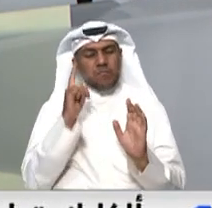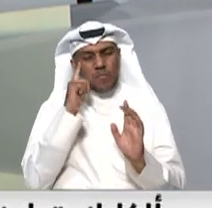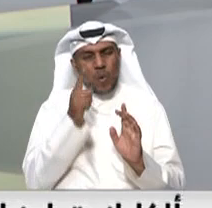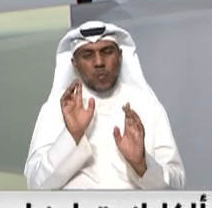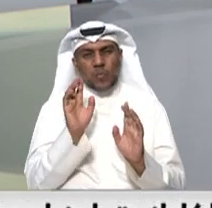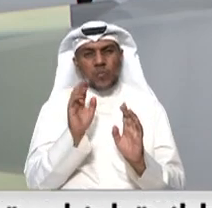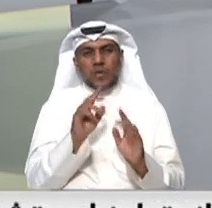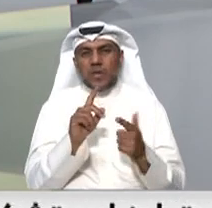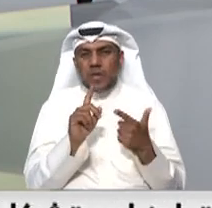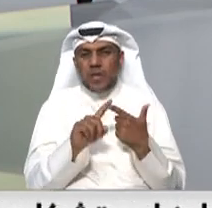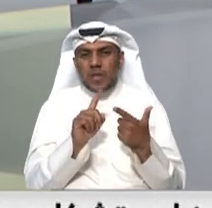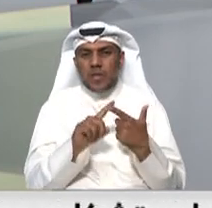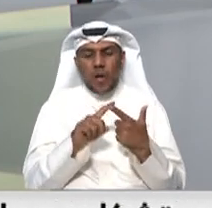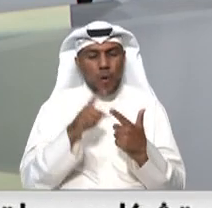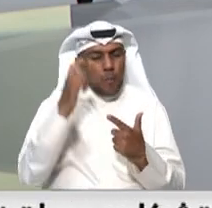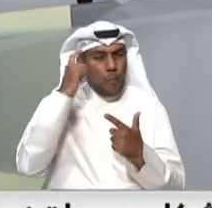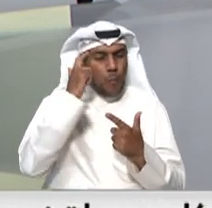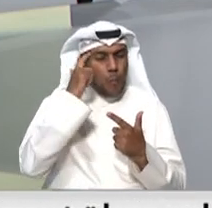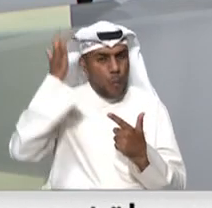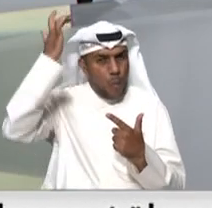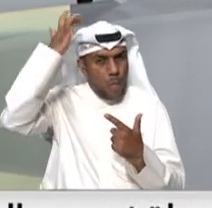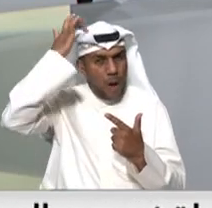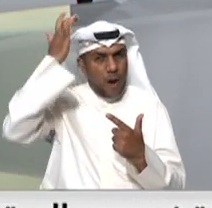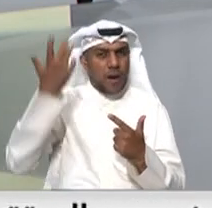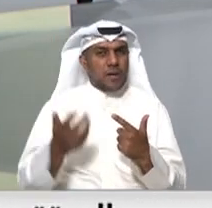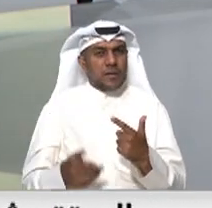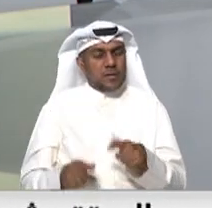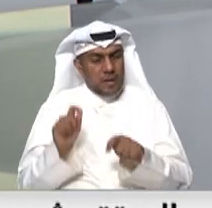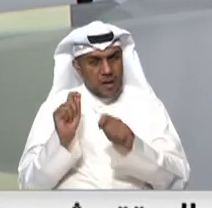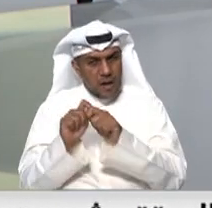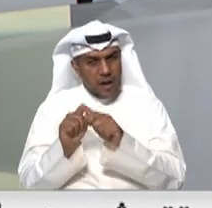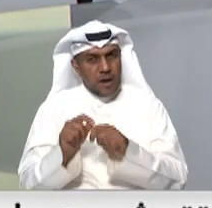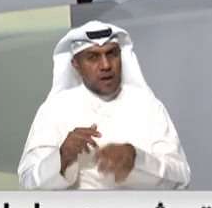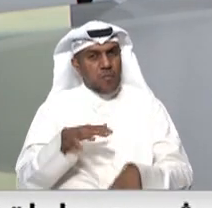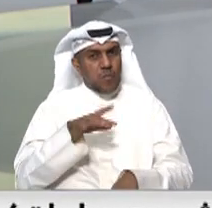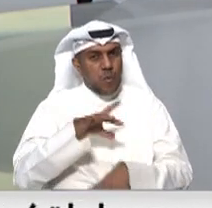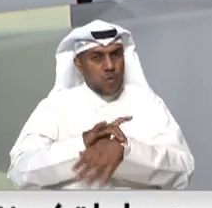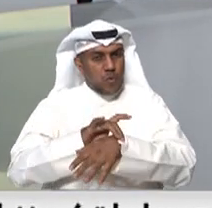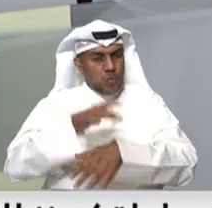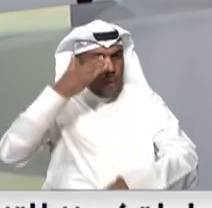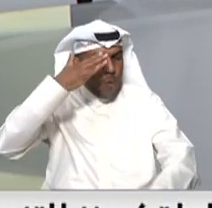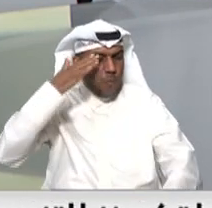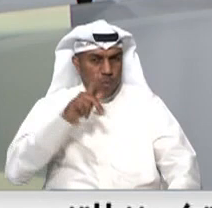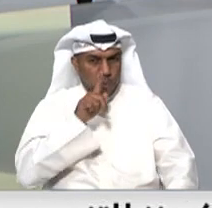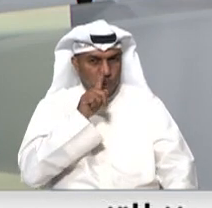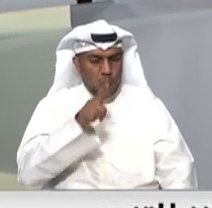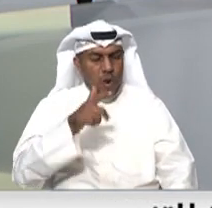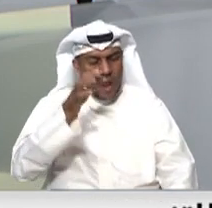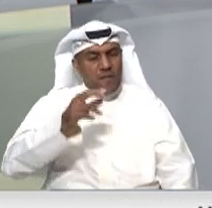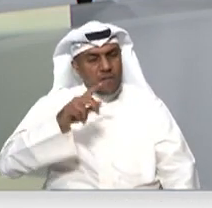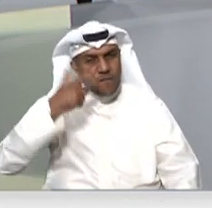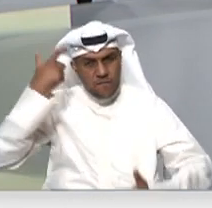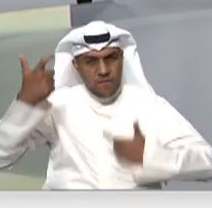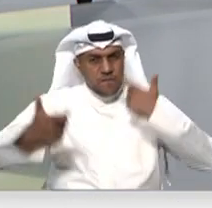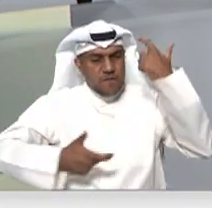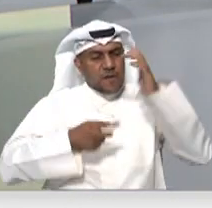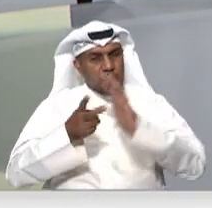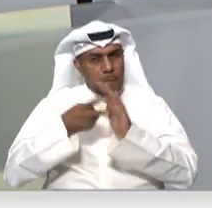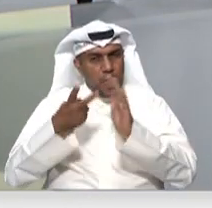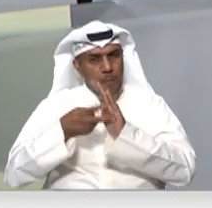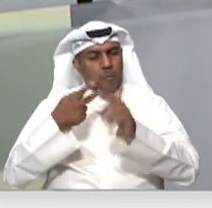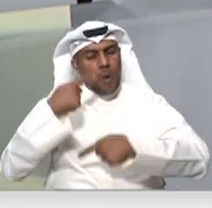ويلي سرطان المخ حيث ينصح المختصون بضروره اجراء فحوصات دوريه للطفل